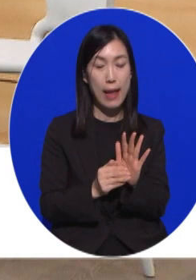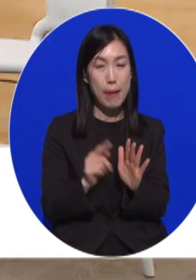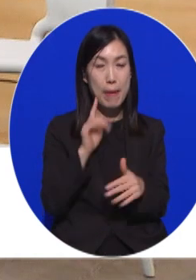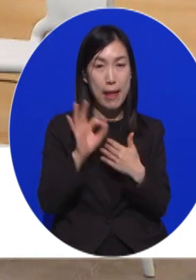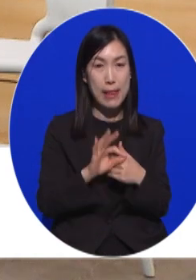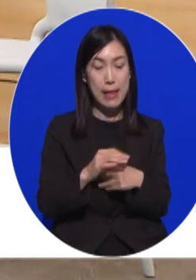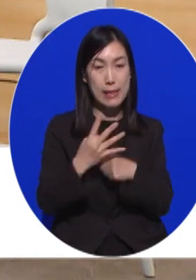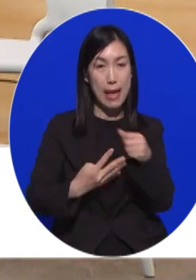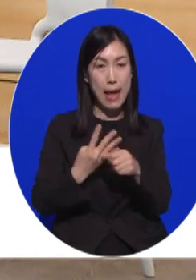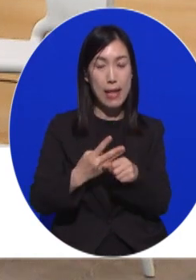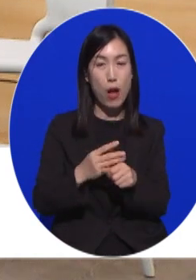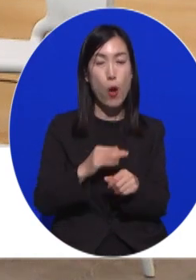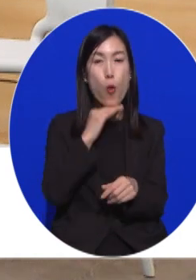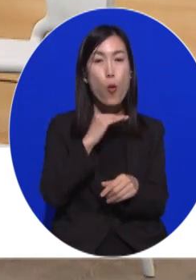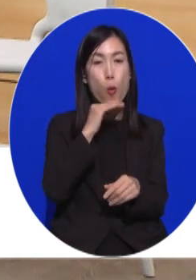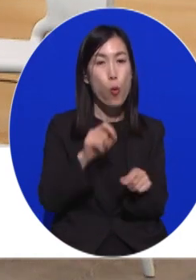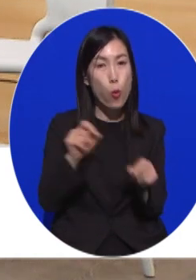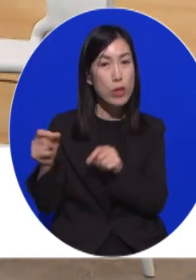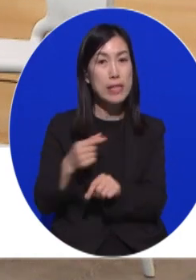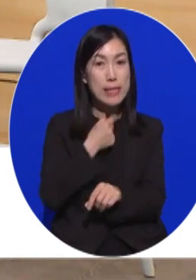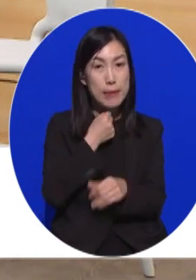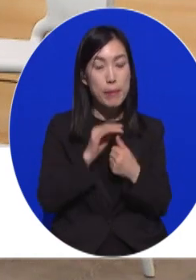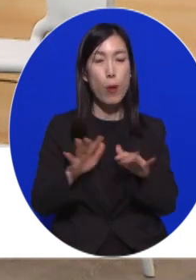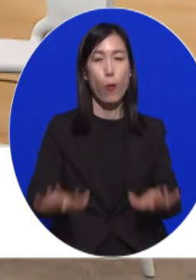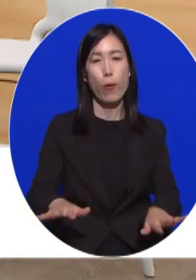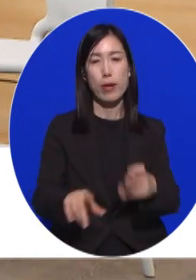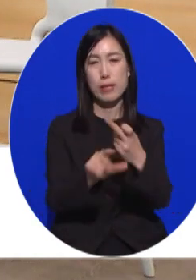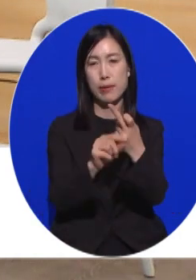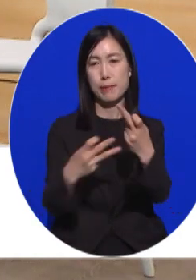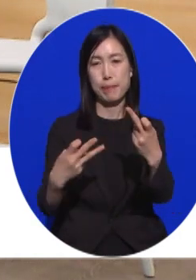받으려면 올해 12월 13일까지